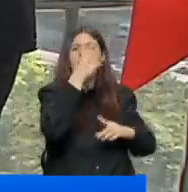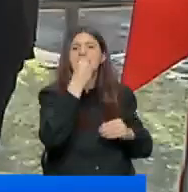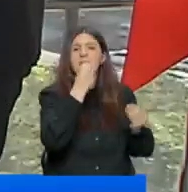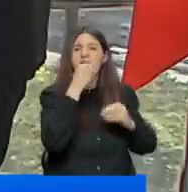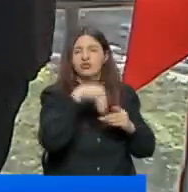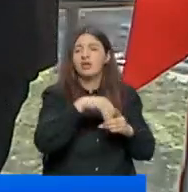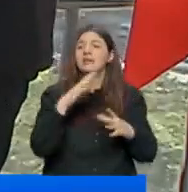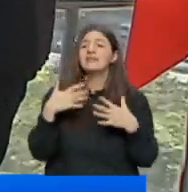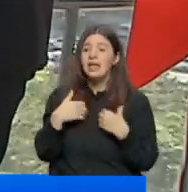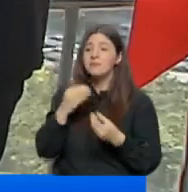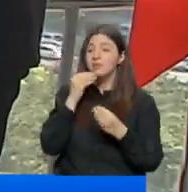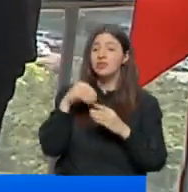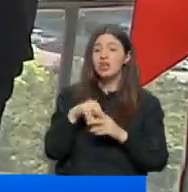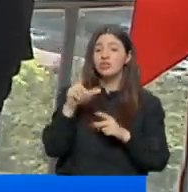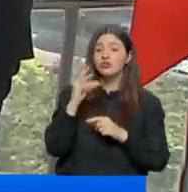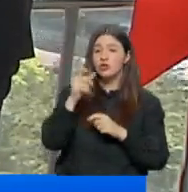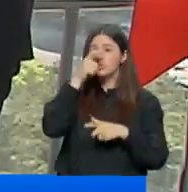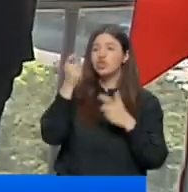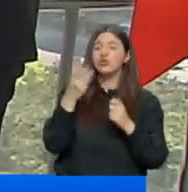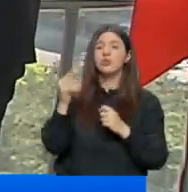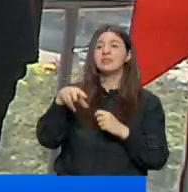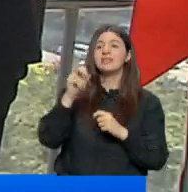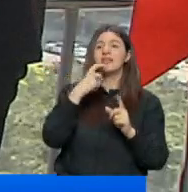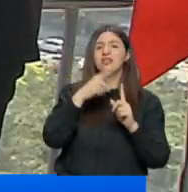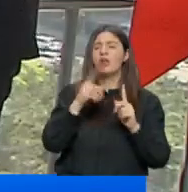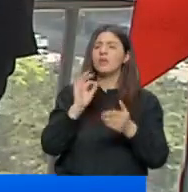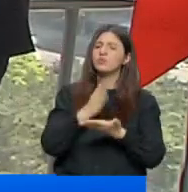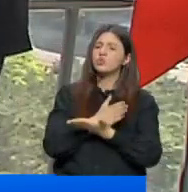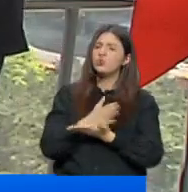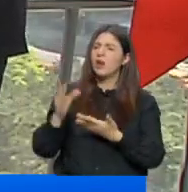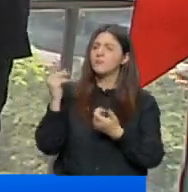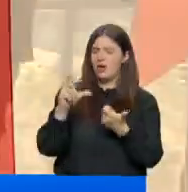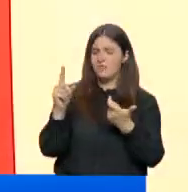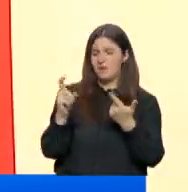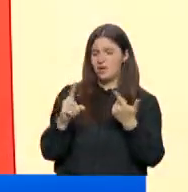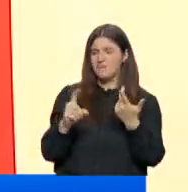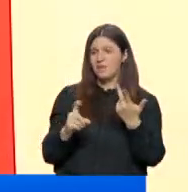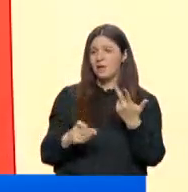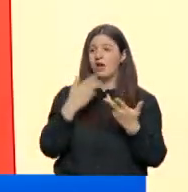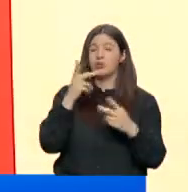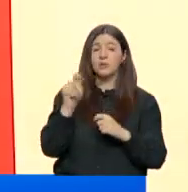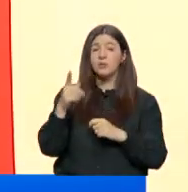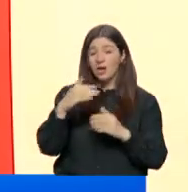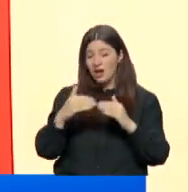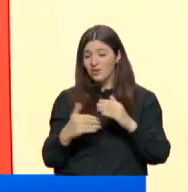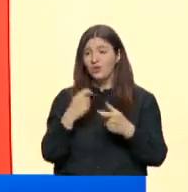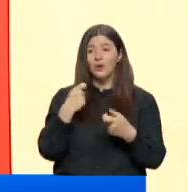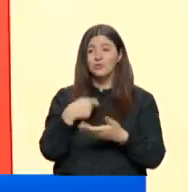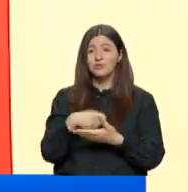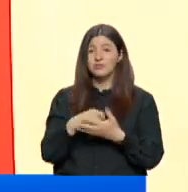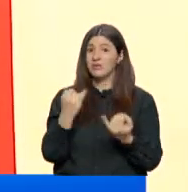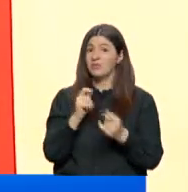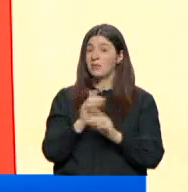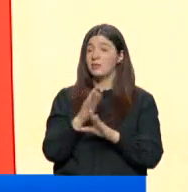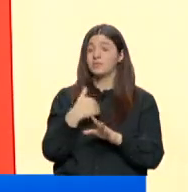beslenme. Sağlıklı beslenebilmek için ihtiyaç. Türk İş bunu 80'li yıllardan bu yana düzenli olarak her ay açıklıyor. Şimdi bunun altında bir ücret tartışılamaz. Dolayısıyla bize